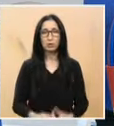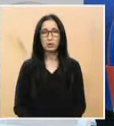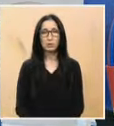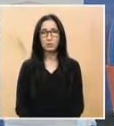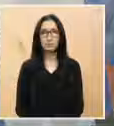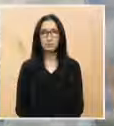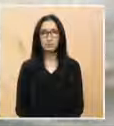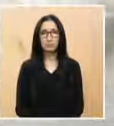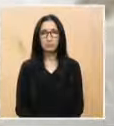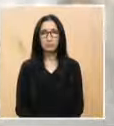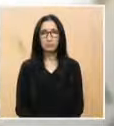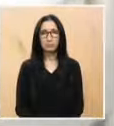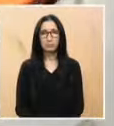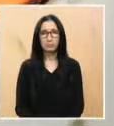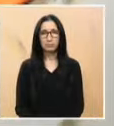там.